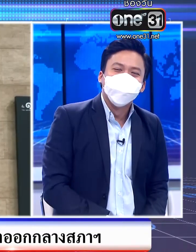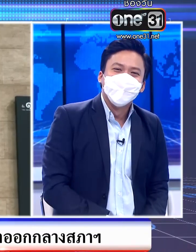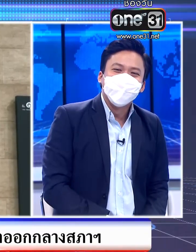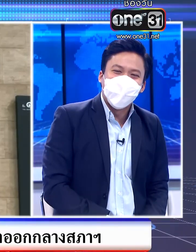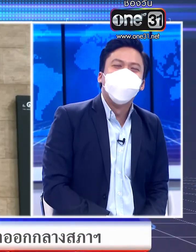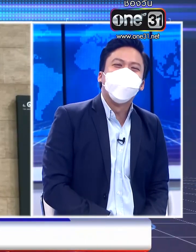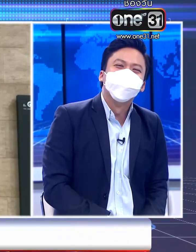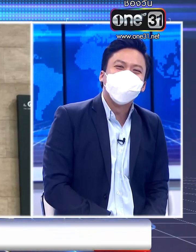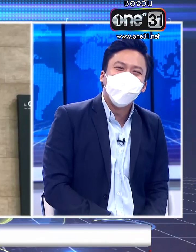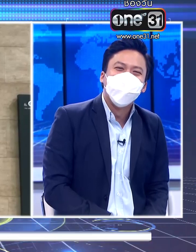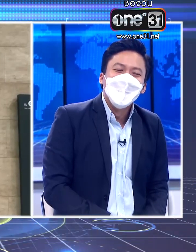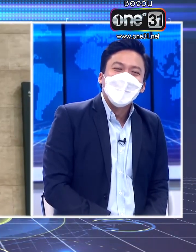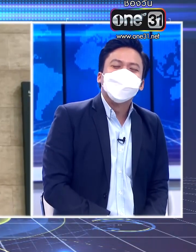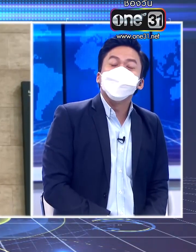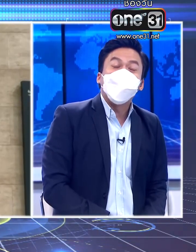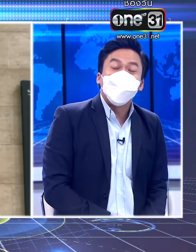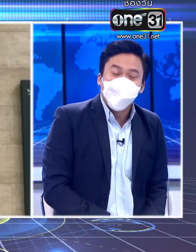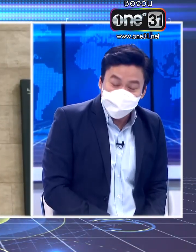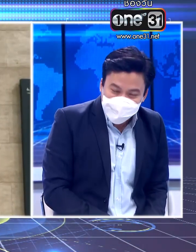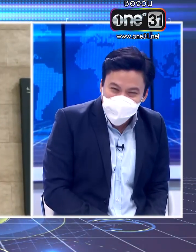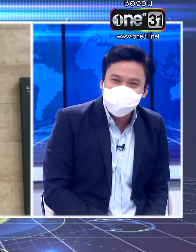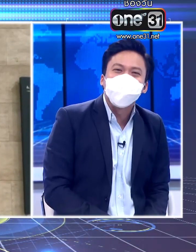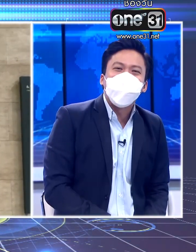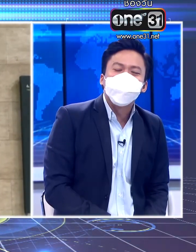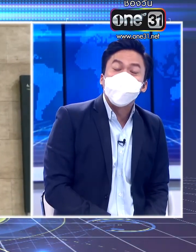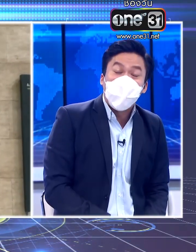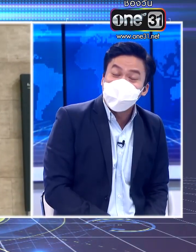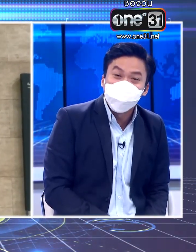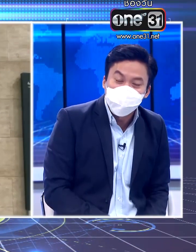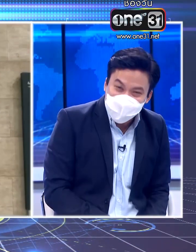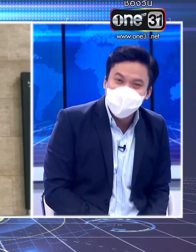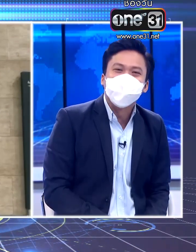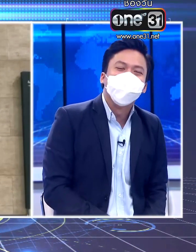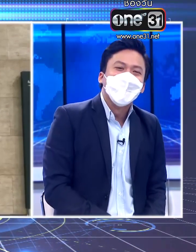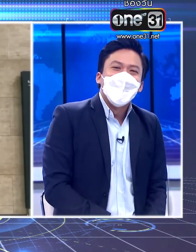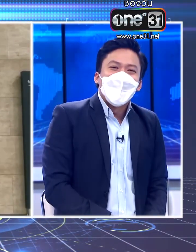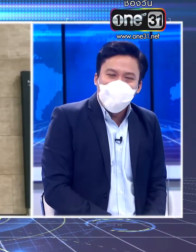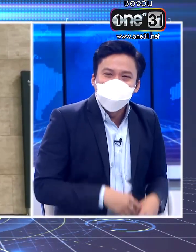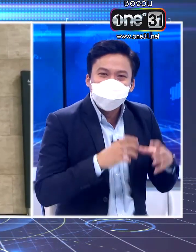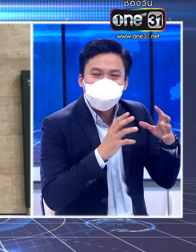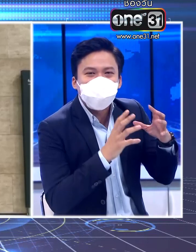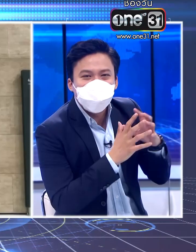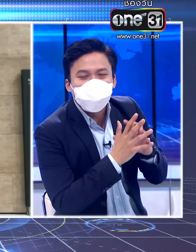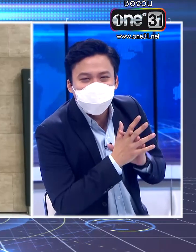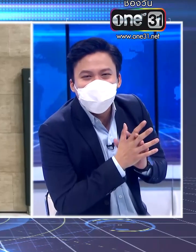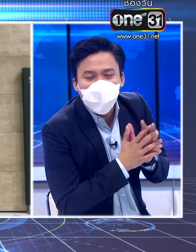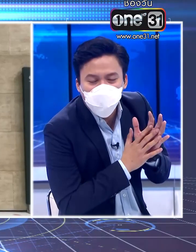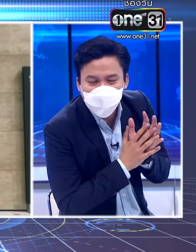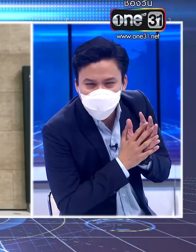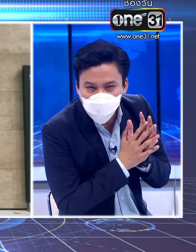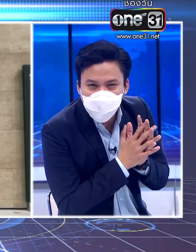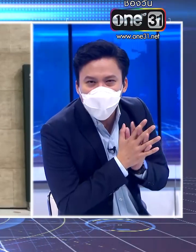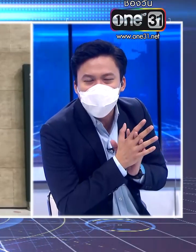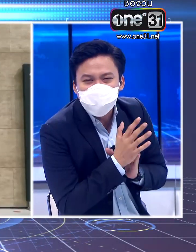ฐ์ไงนั่นแหละครับพี่เต้คืออาจจะไม่ได้ค่อยย้อนกลับไปตามสักเท่าไหร่มันเป็นมหากาพย์รามเกียรติ์เนาะอ่ะนี่คือสีสันที่เกิดขึ้นนะครับ